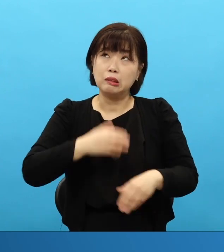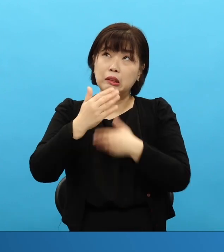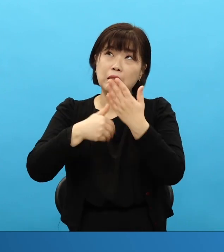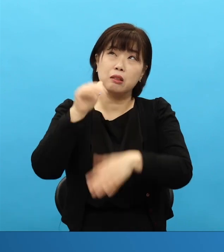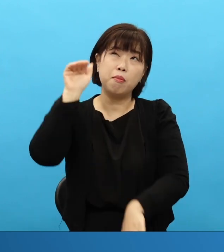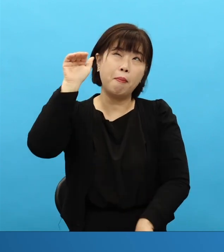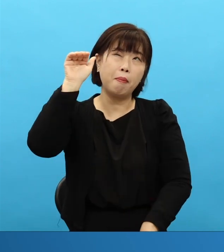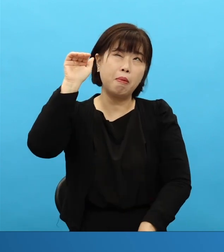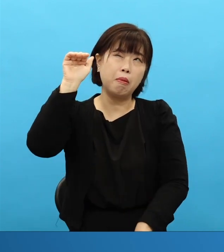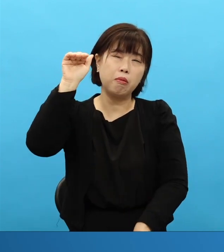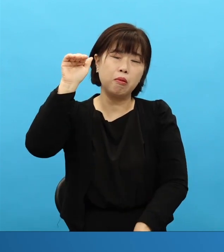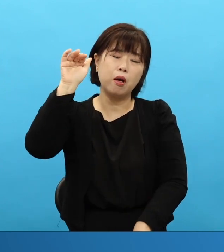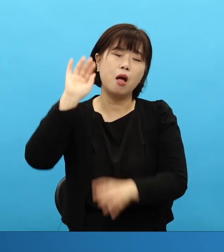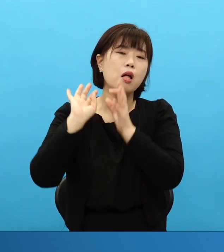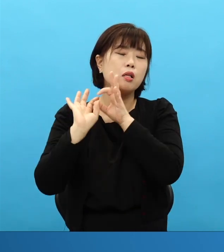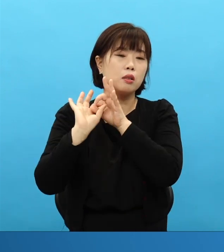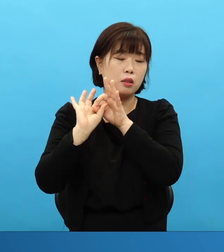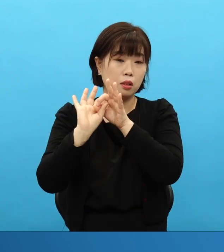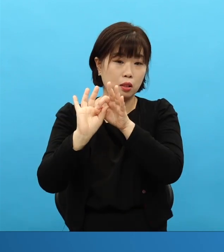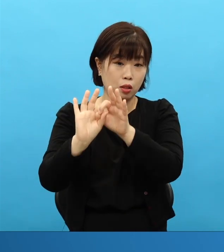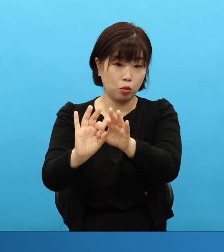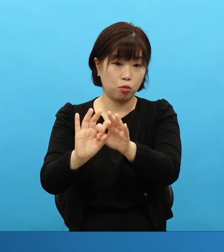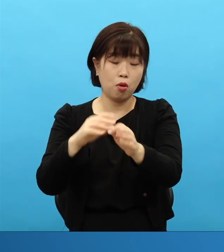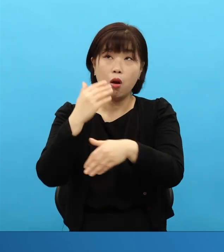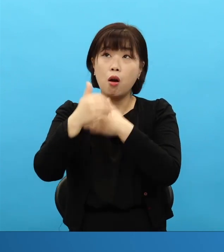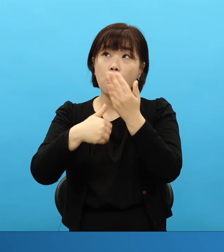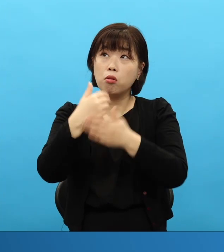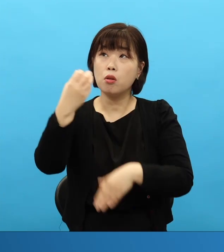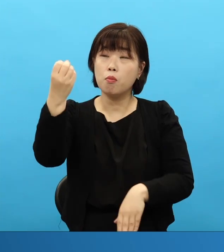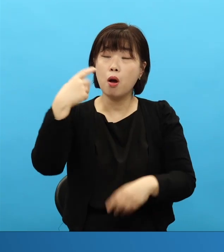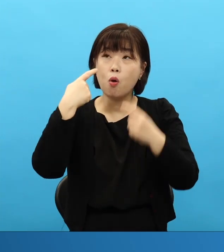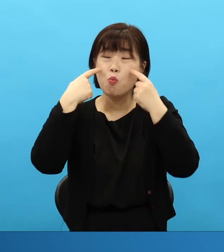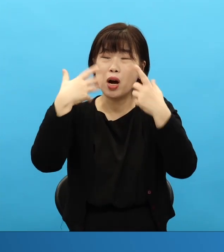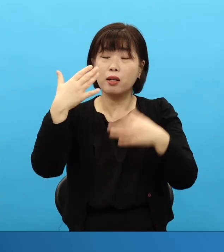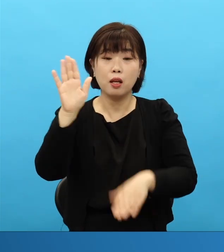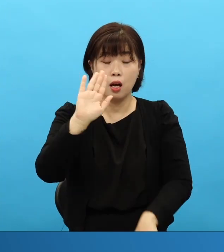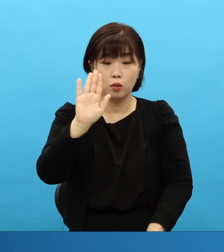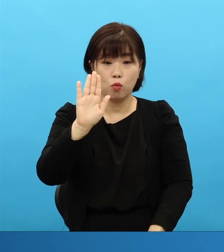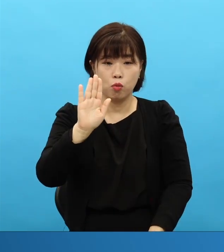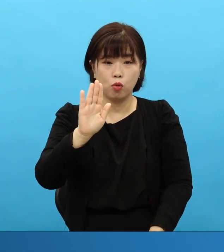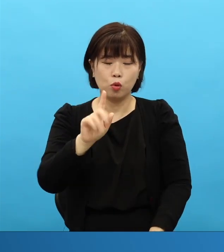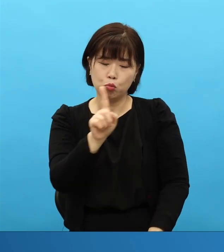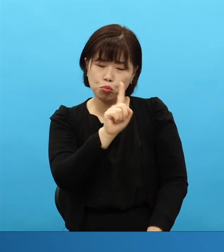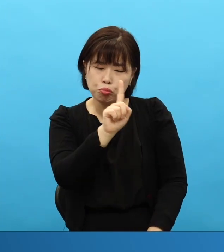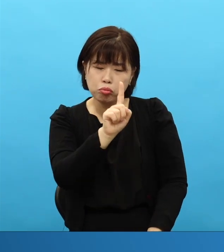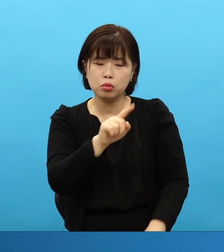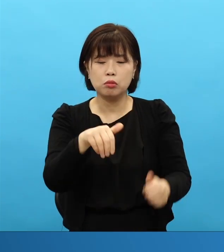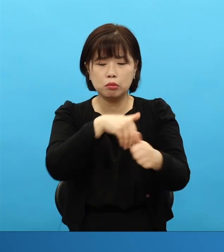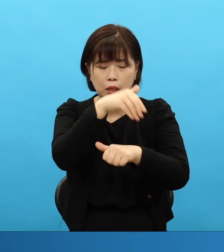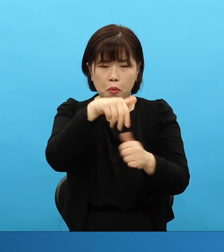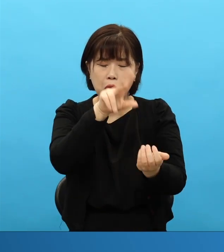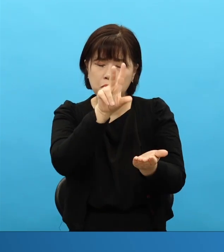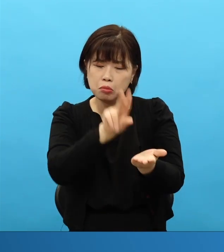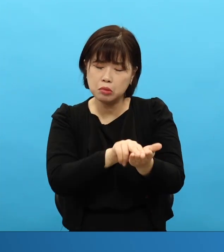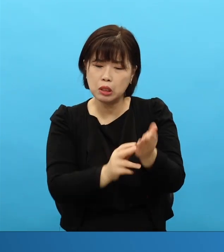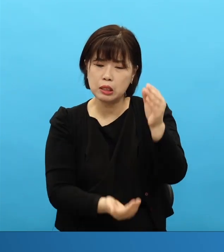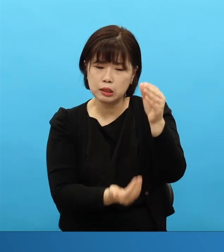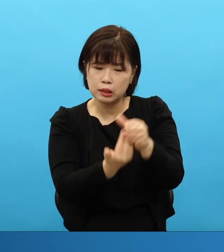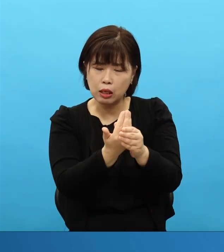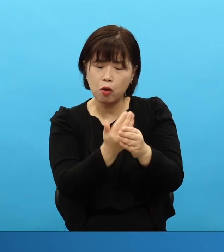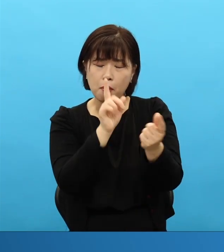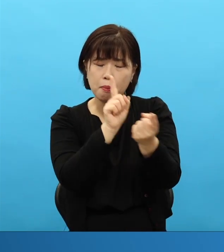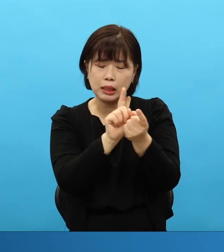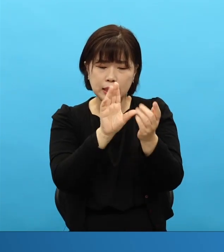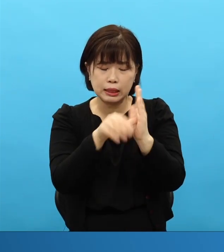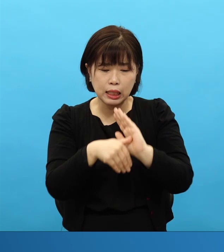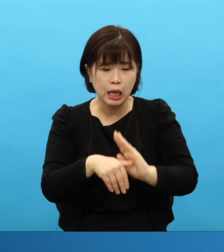그래서 어떤 하나의 음성으로 딱 오는 게 아니라 어떤 사건이나 어떤 것들을 통해서 이렇게 오면은